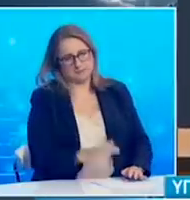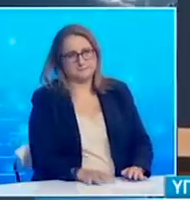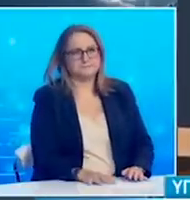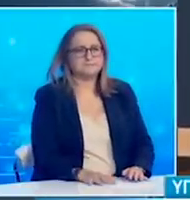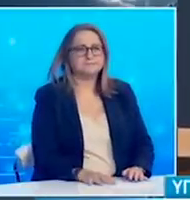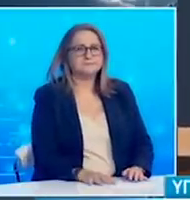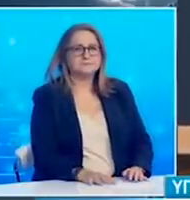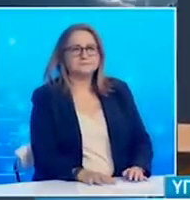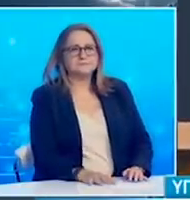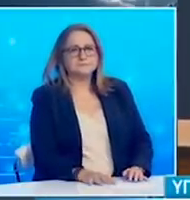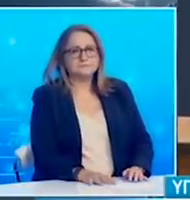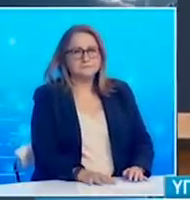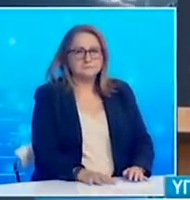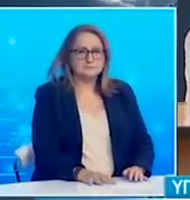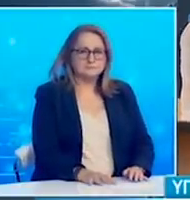Κυρία Τσιλουμικάκη από το ΑΕΔΙΣ.